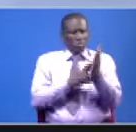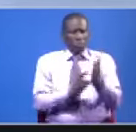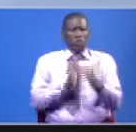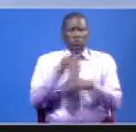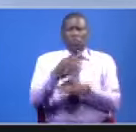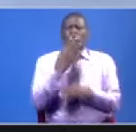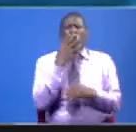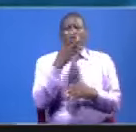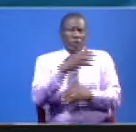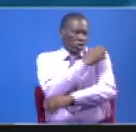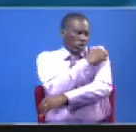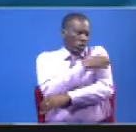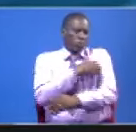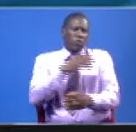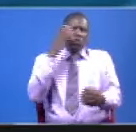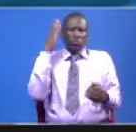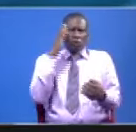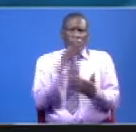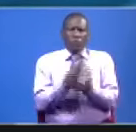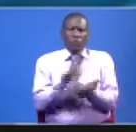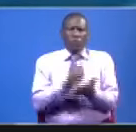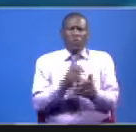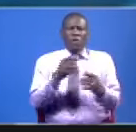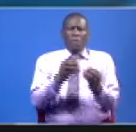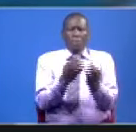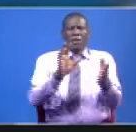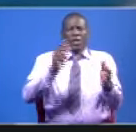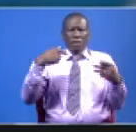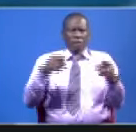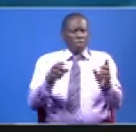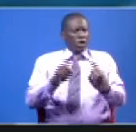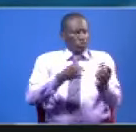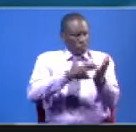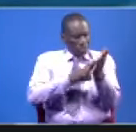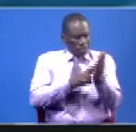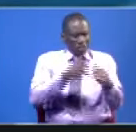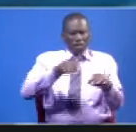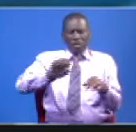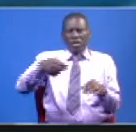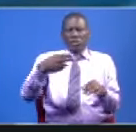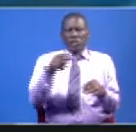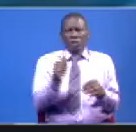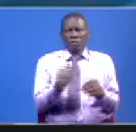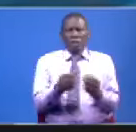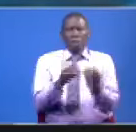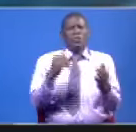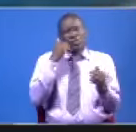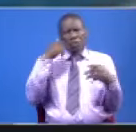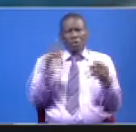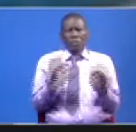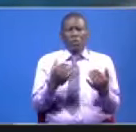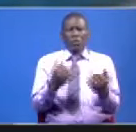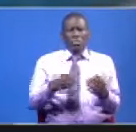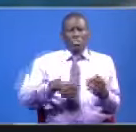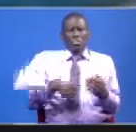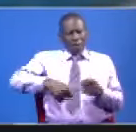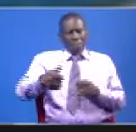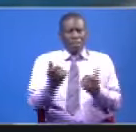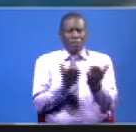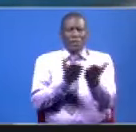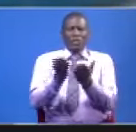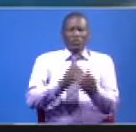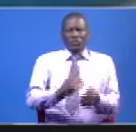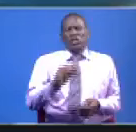hospitali 400 iliyobaini kuwa kutokana na Wakenya wengi kutosajiliwa chini ya SHA, wagonjwa wengi wanalazimika kulipia huduma